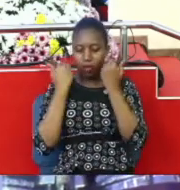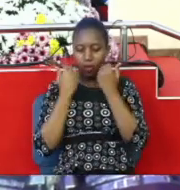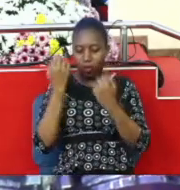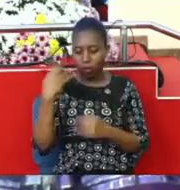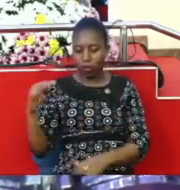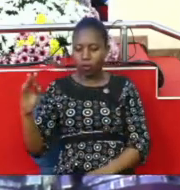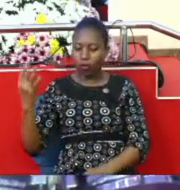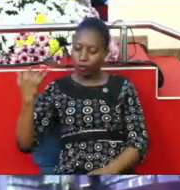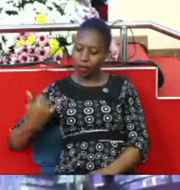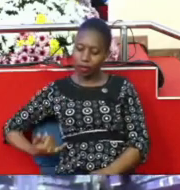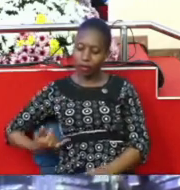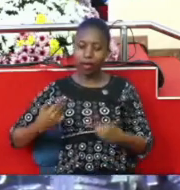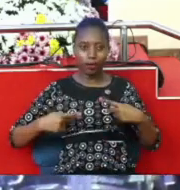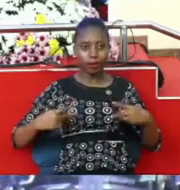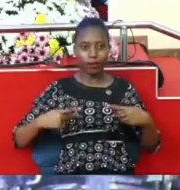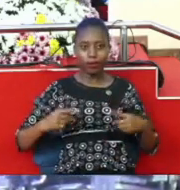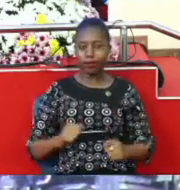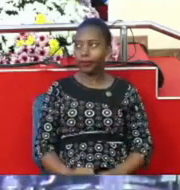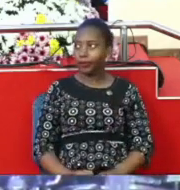watu wabofikisha miaka.